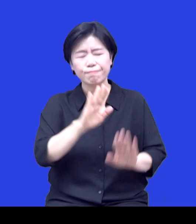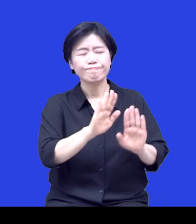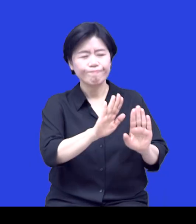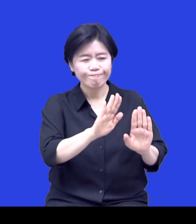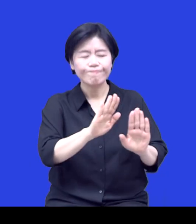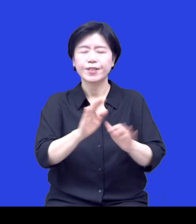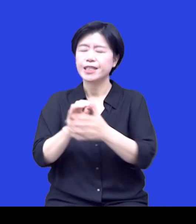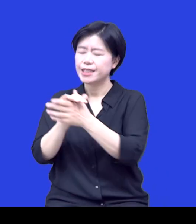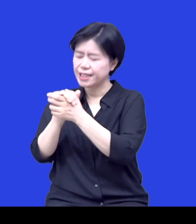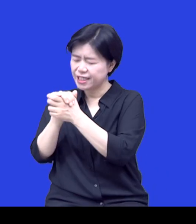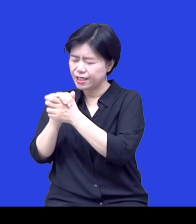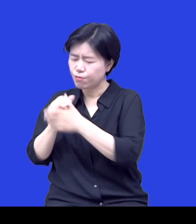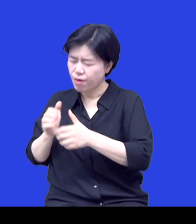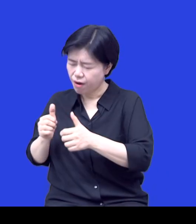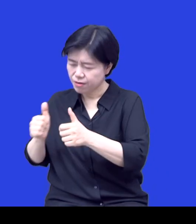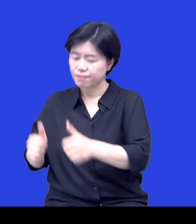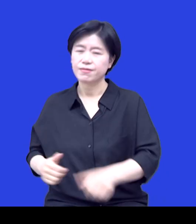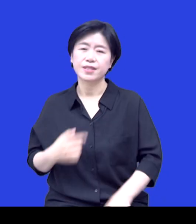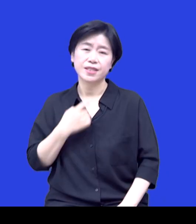하나님께서